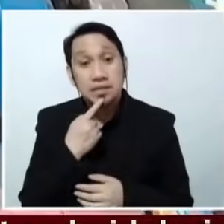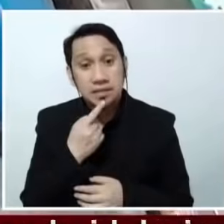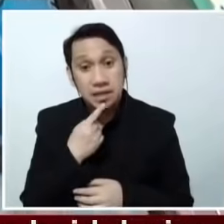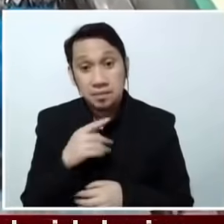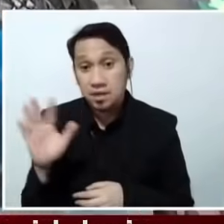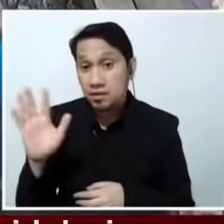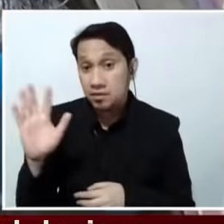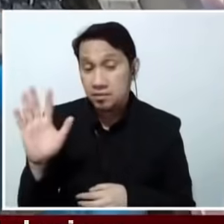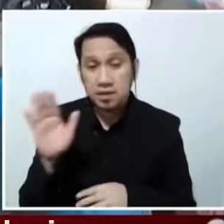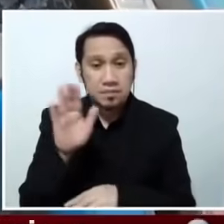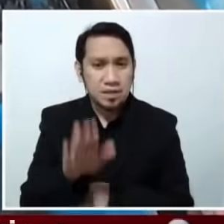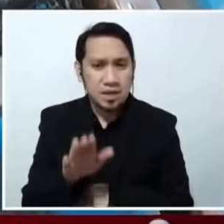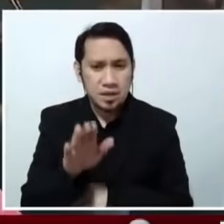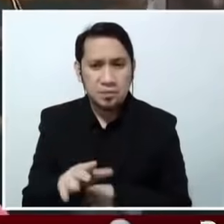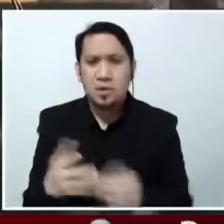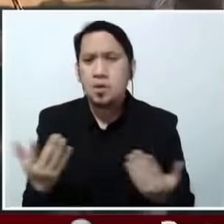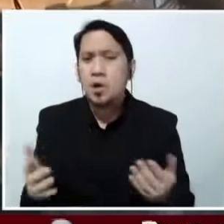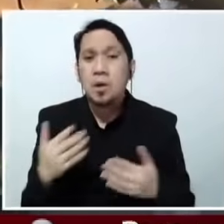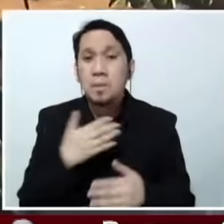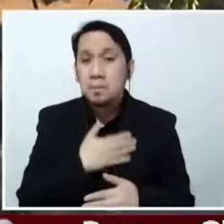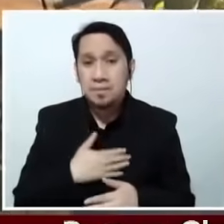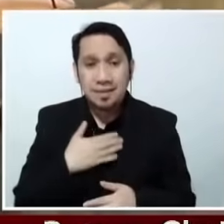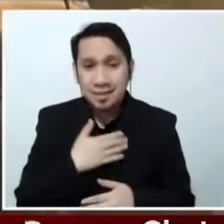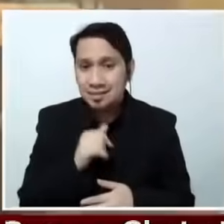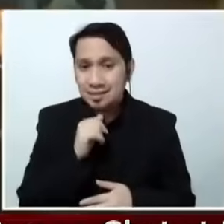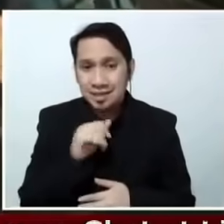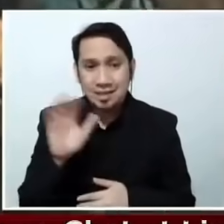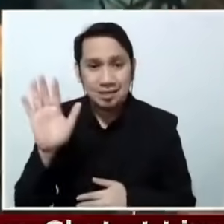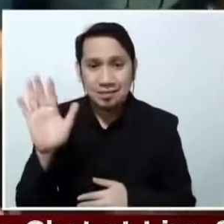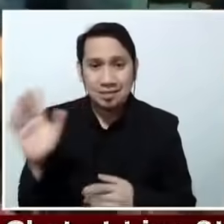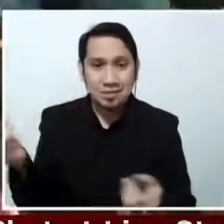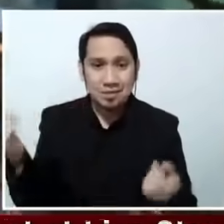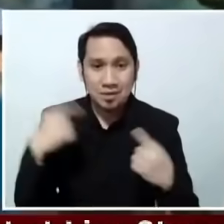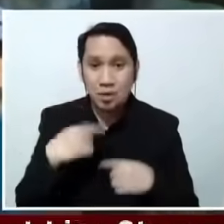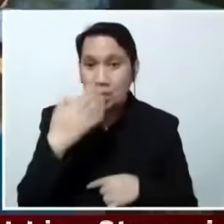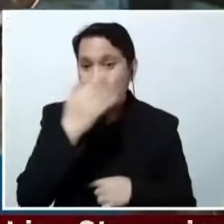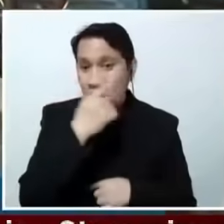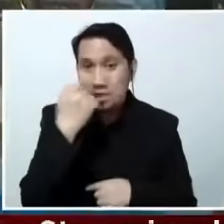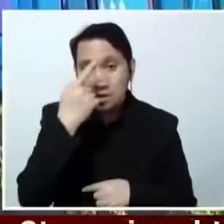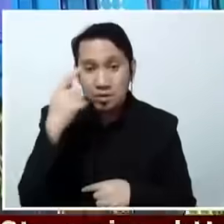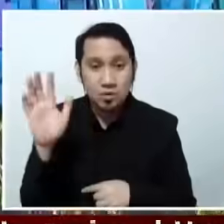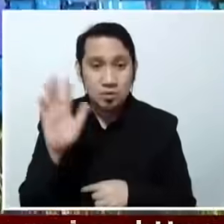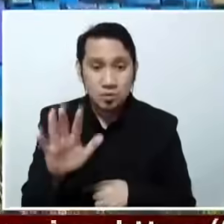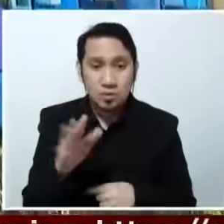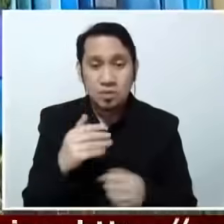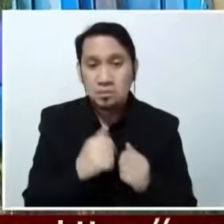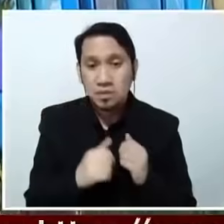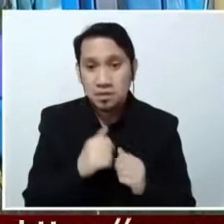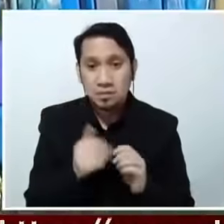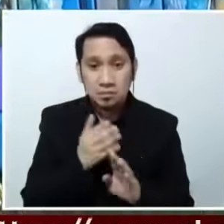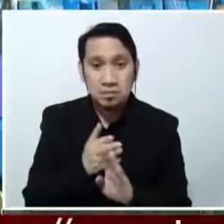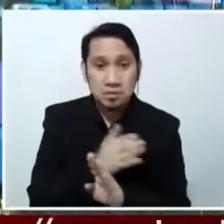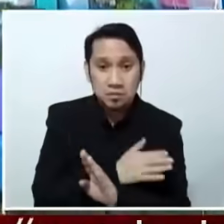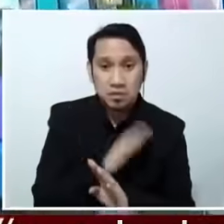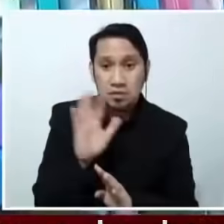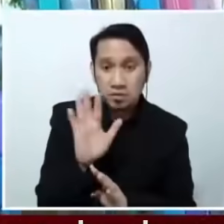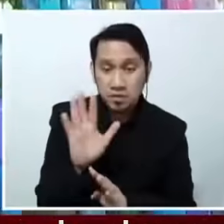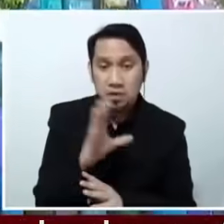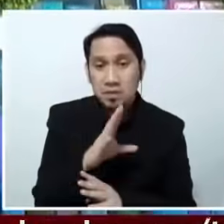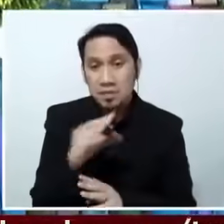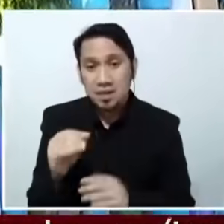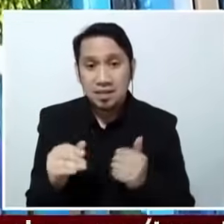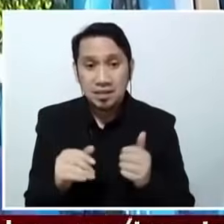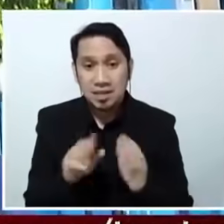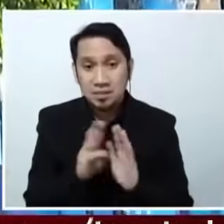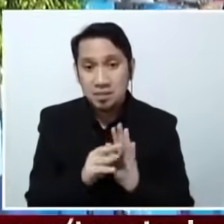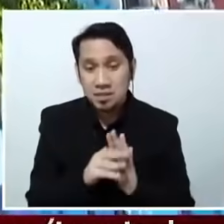ng hapon, huwag niyong sasagarin kung pupunta kayo ng sementeryo. Kasi kanina may mga nagpunta dito, mga quarter to 5. And 10 before 5, hindi na